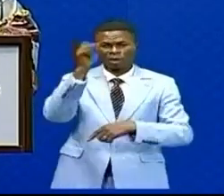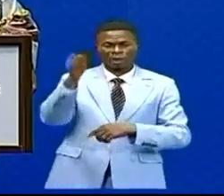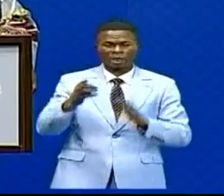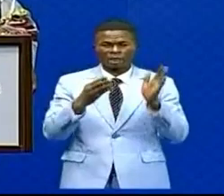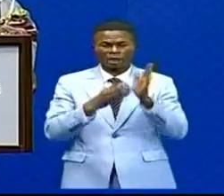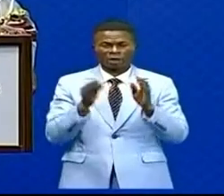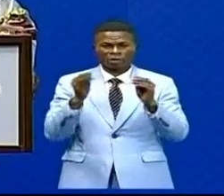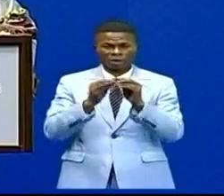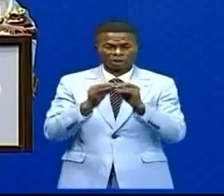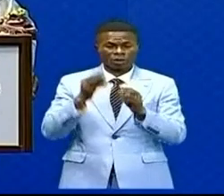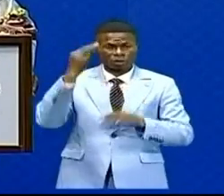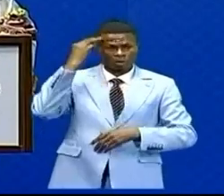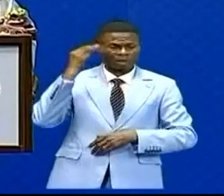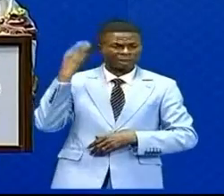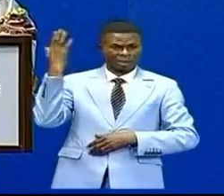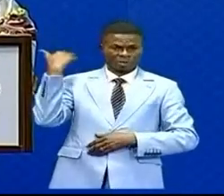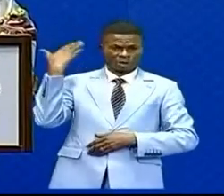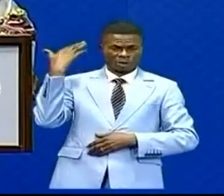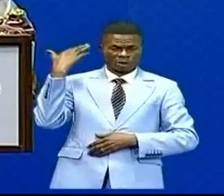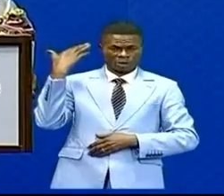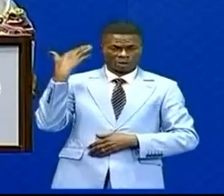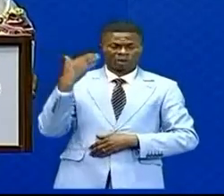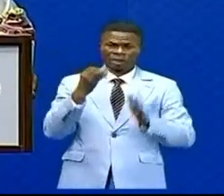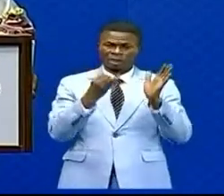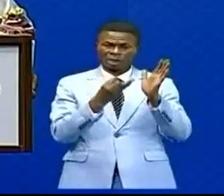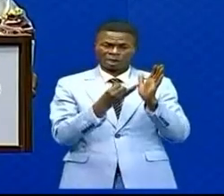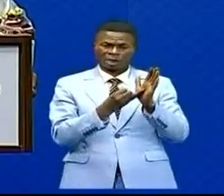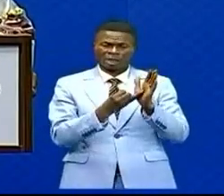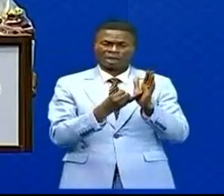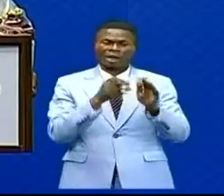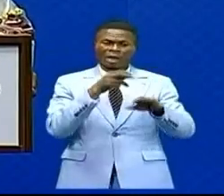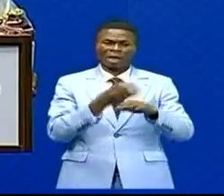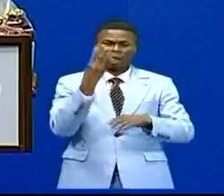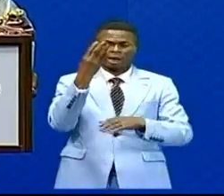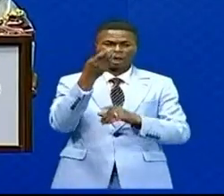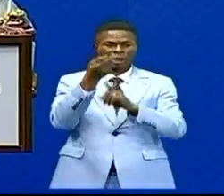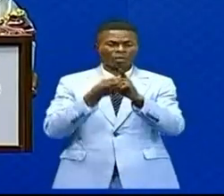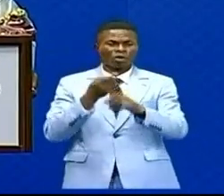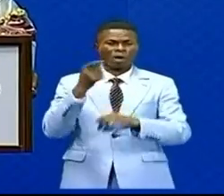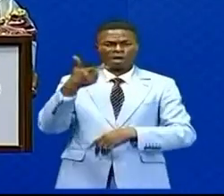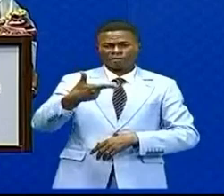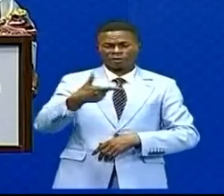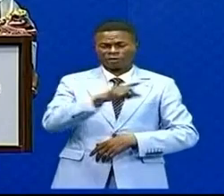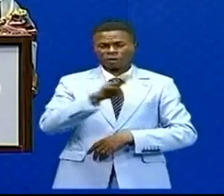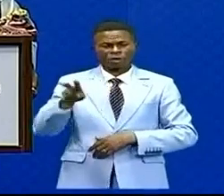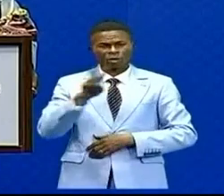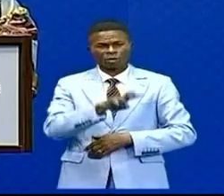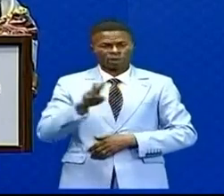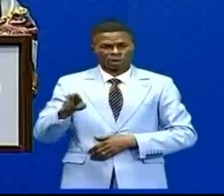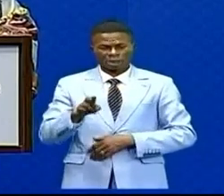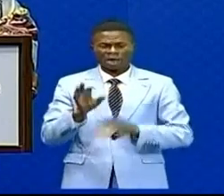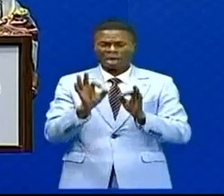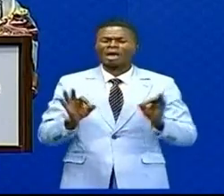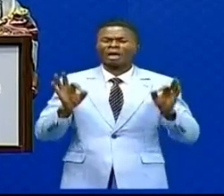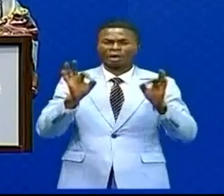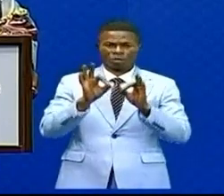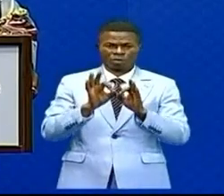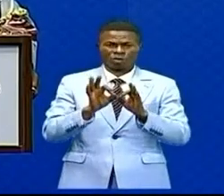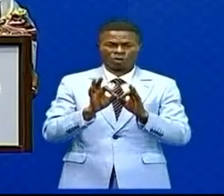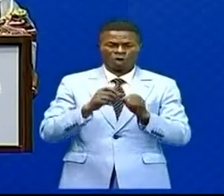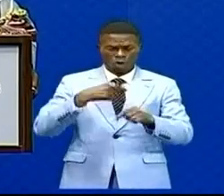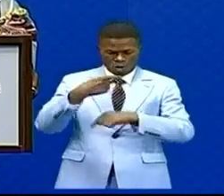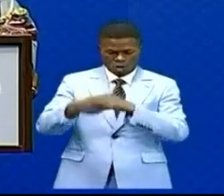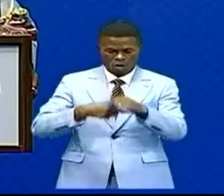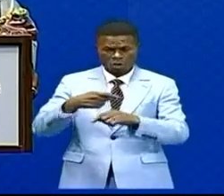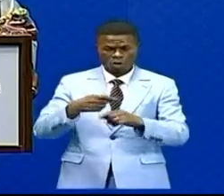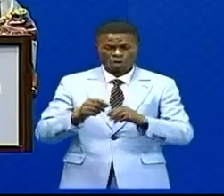réunion du Conseil des ministres tenue en date du 4 février 2022 relative à la nécessité de relancer